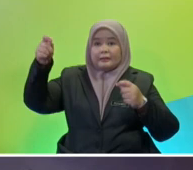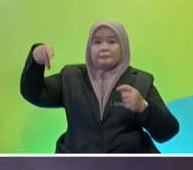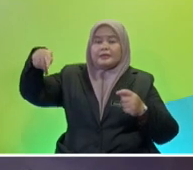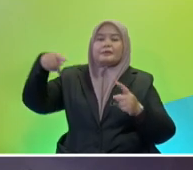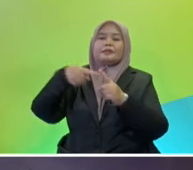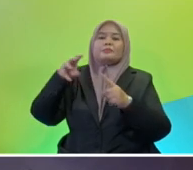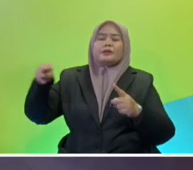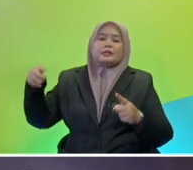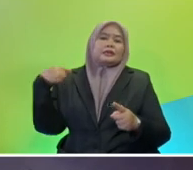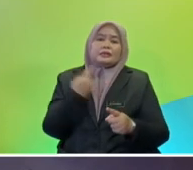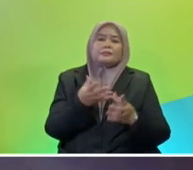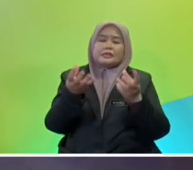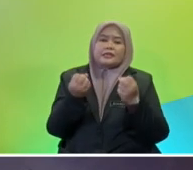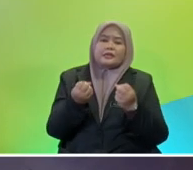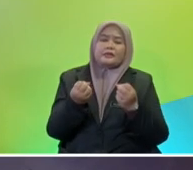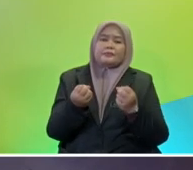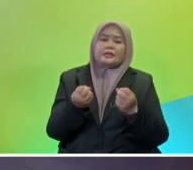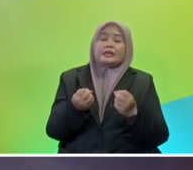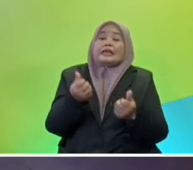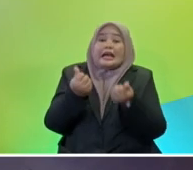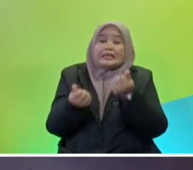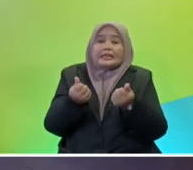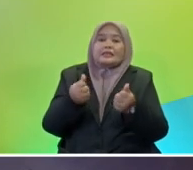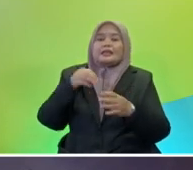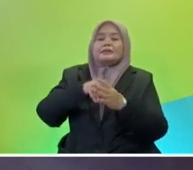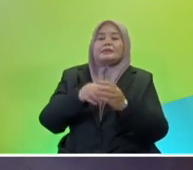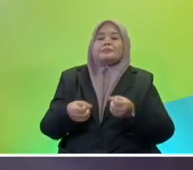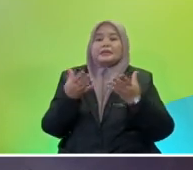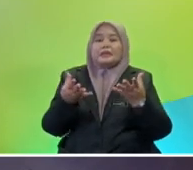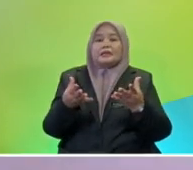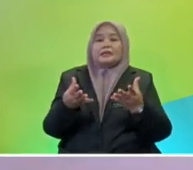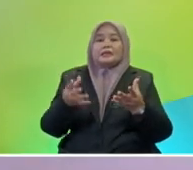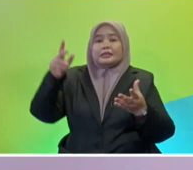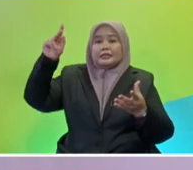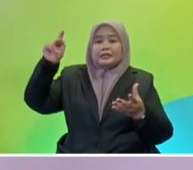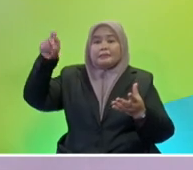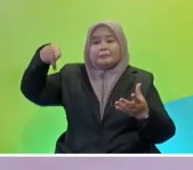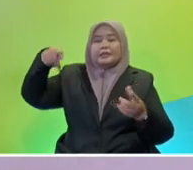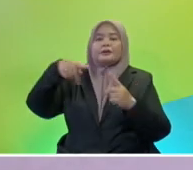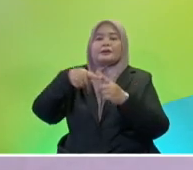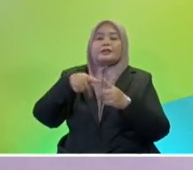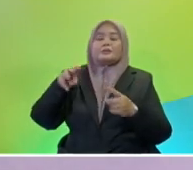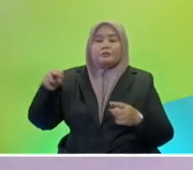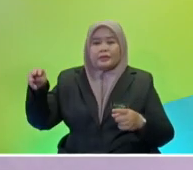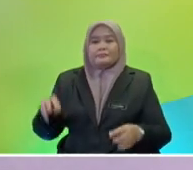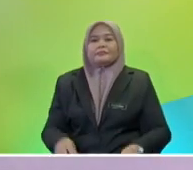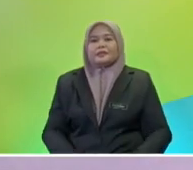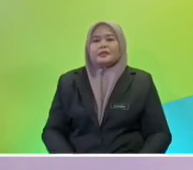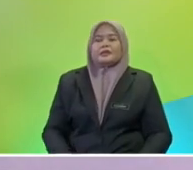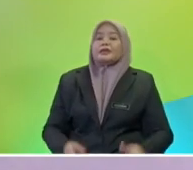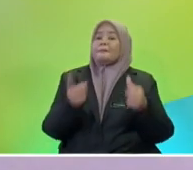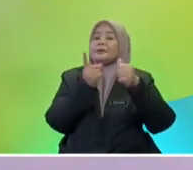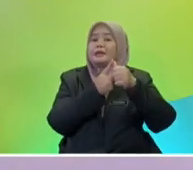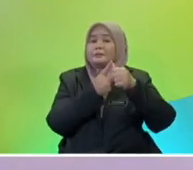Gan jadi lagi kita hendaklah orang kate adil dalam memberikan tahap penguasaan ataupun prestasi murid yang